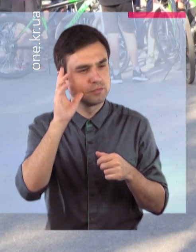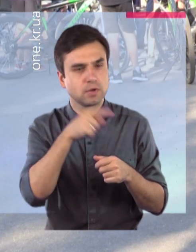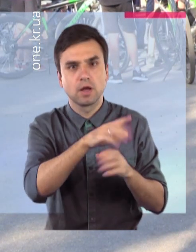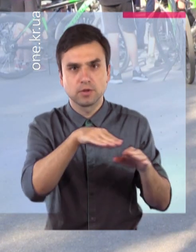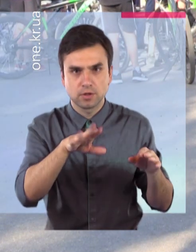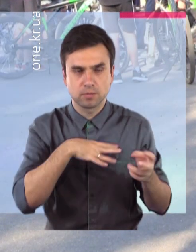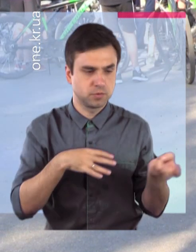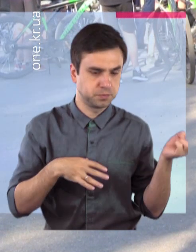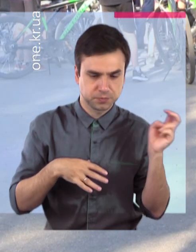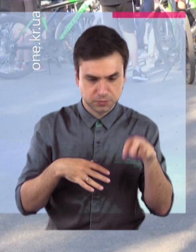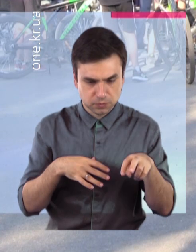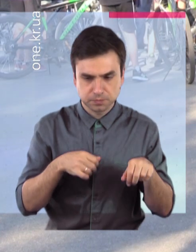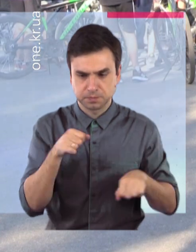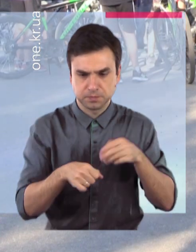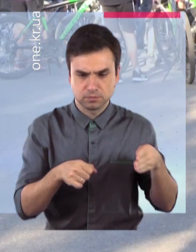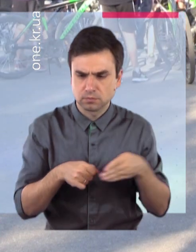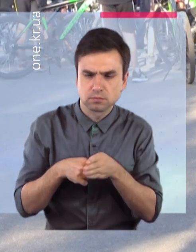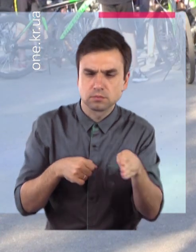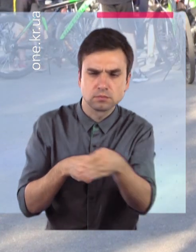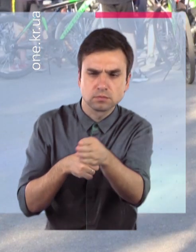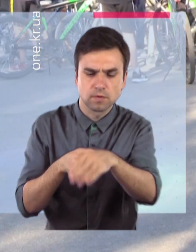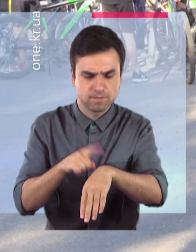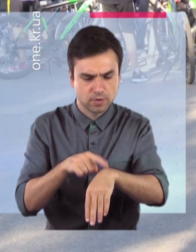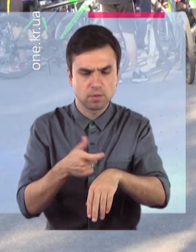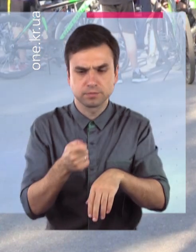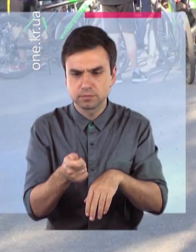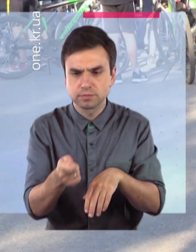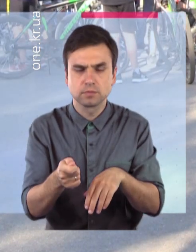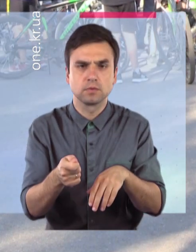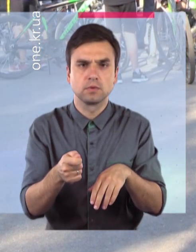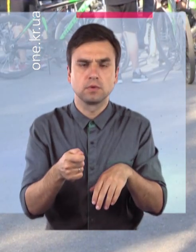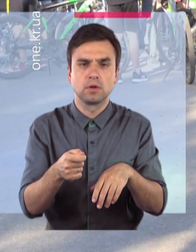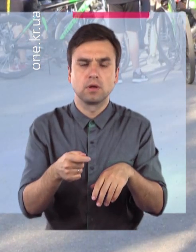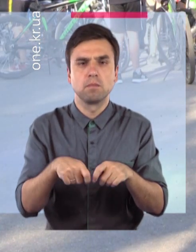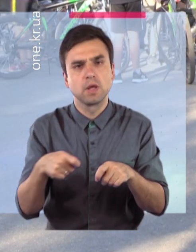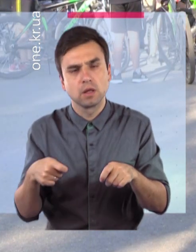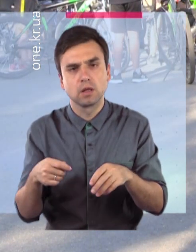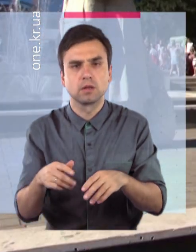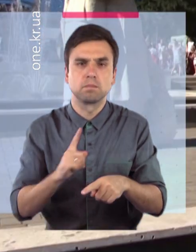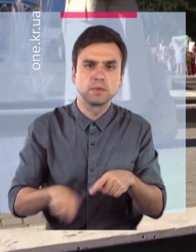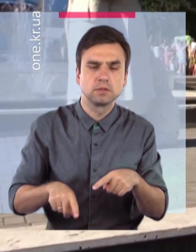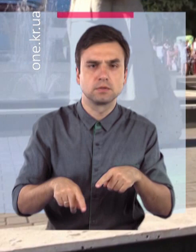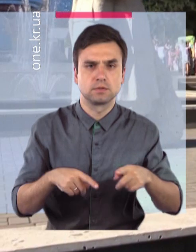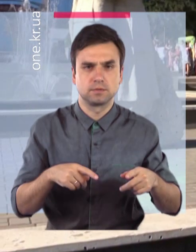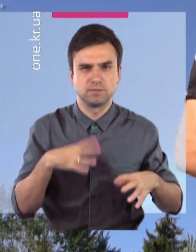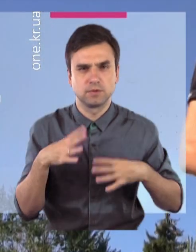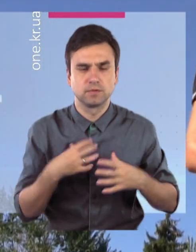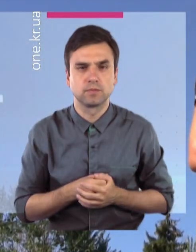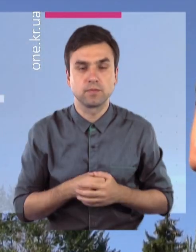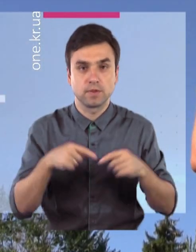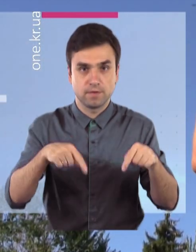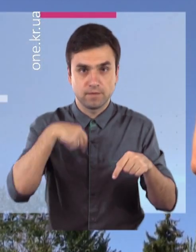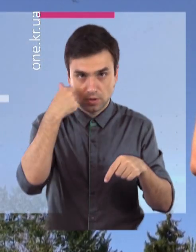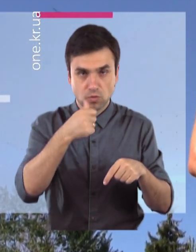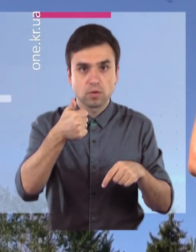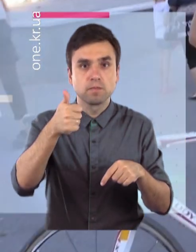проїжджає цей маршрут, тобто тренуються, дивляться на час, хочуть перемогти Для них це є важливим. Цьогорічний кубок за перше